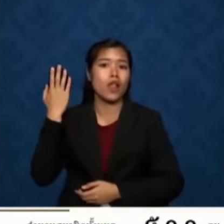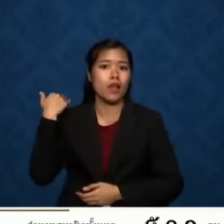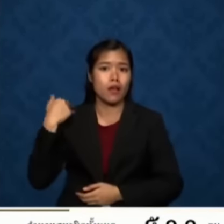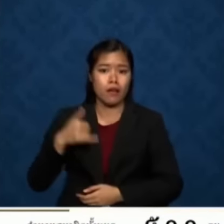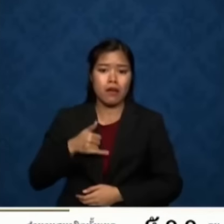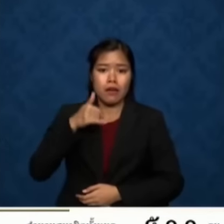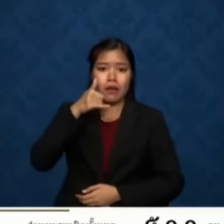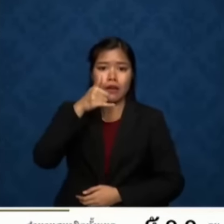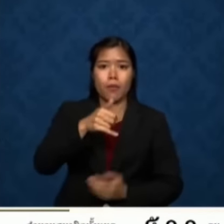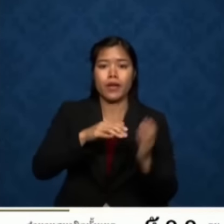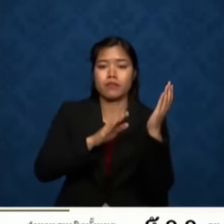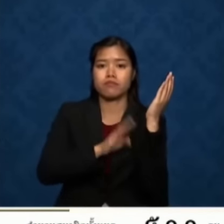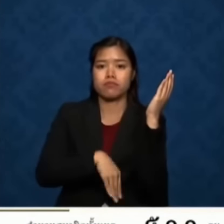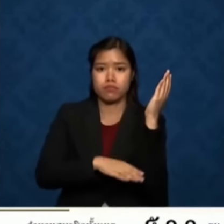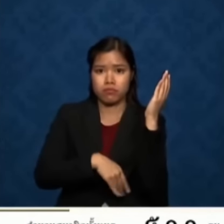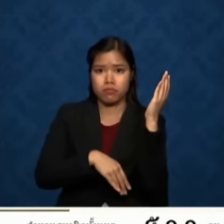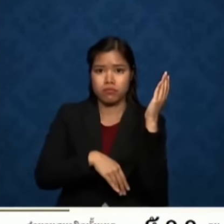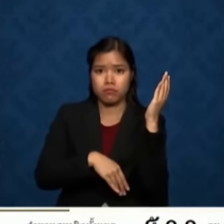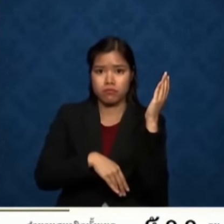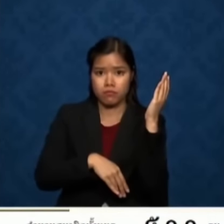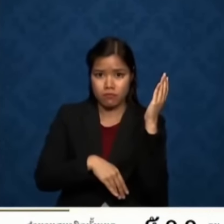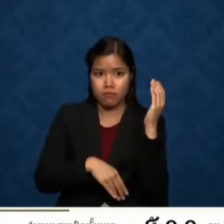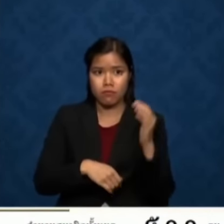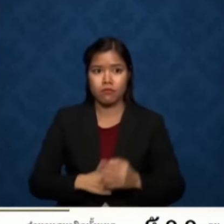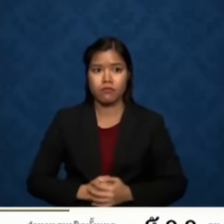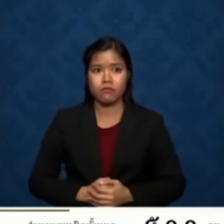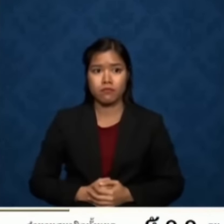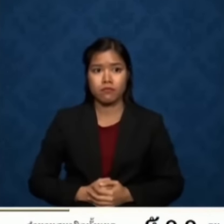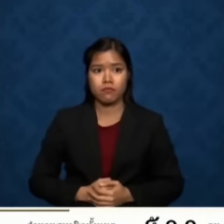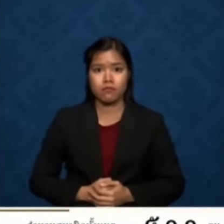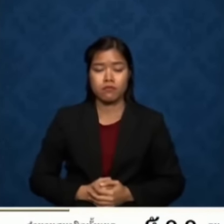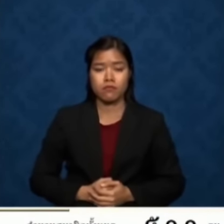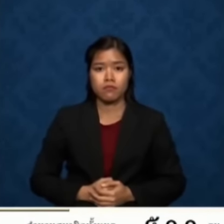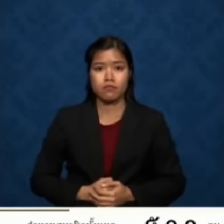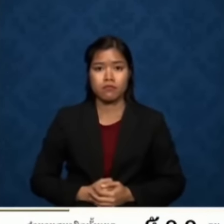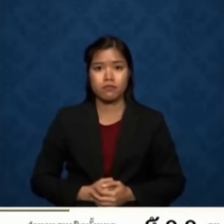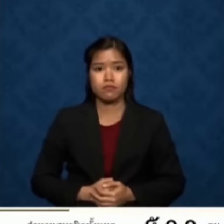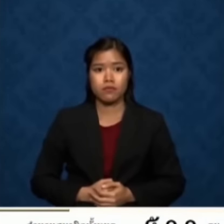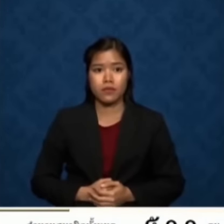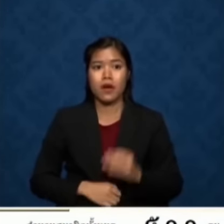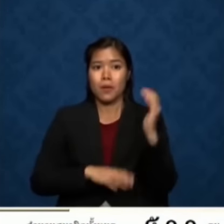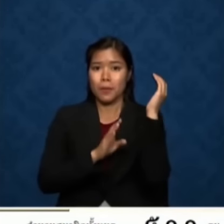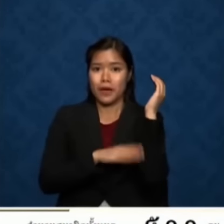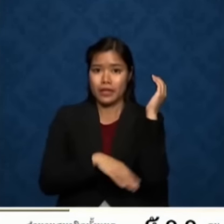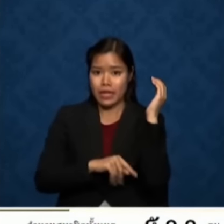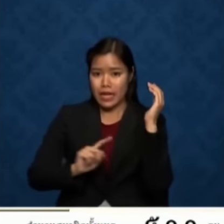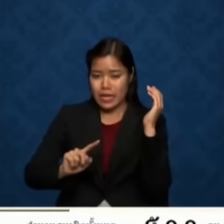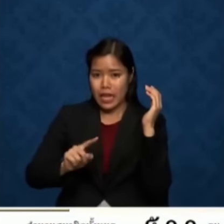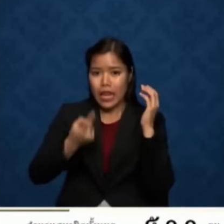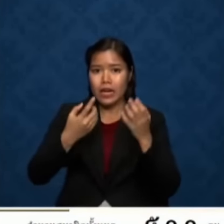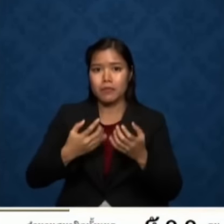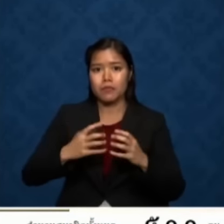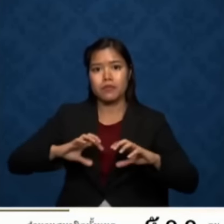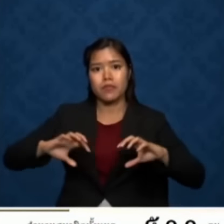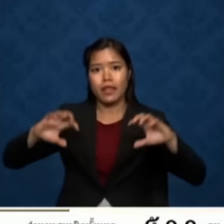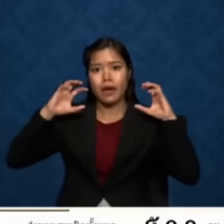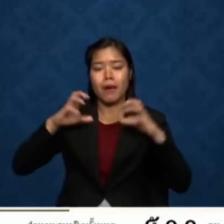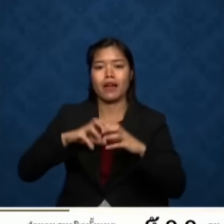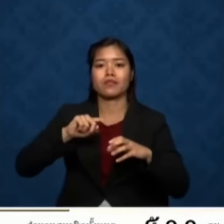งไปทำภาคใต้แสดงเรื่องภาคใต้ไม่ใช่เพิ่งมาเกิดในรัฐบาลนายกเศรษฐ